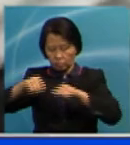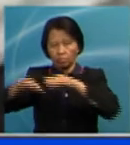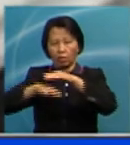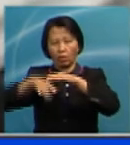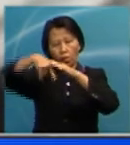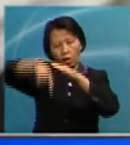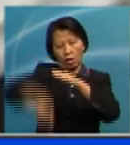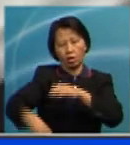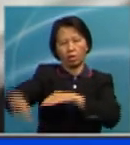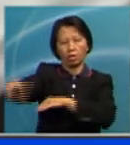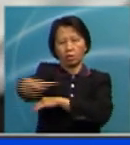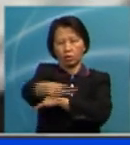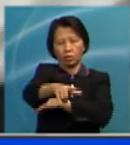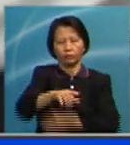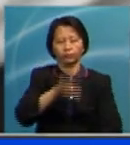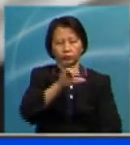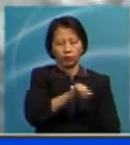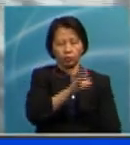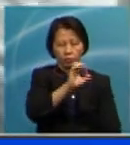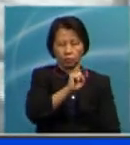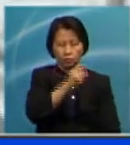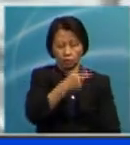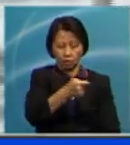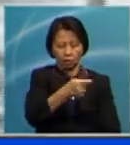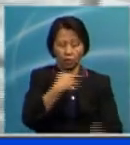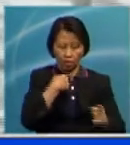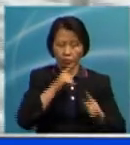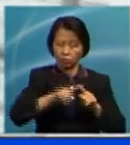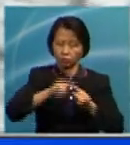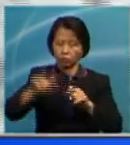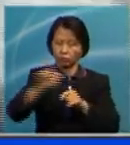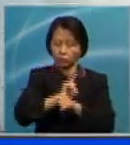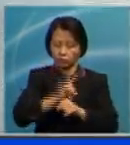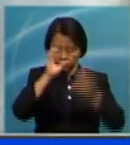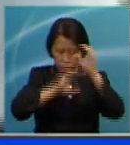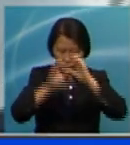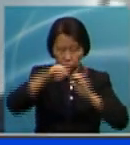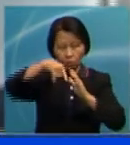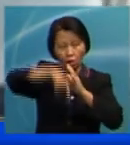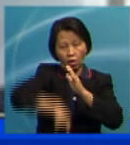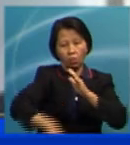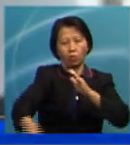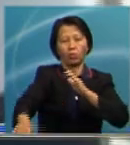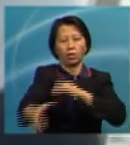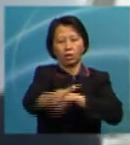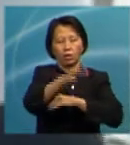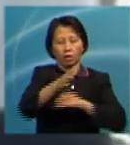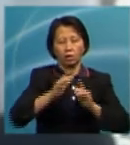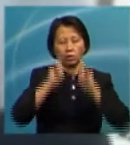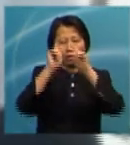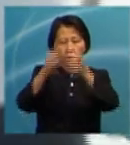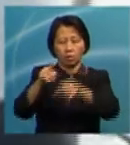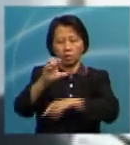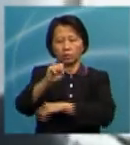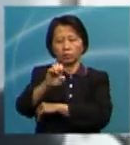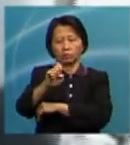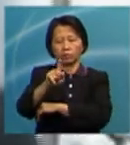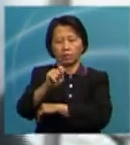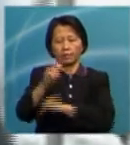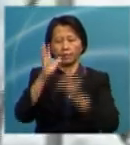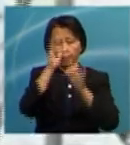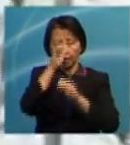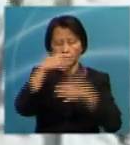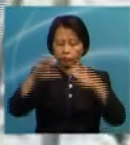laut Yong singtaau yang dilengkapi dengan pelbagai kelengkapan mencari di bawah dasar laut akan bergerak ke Selat Melaka setelah